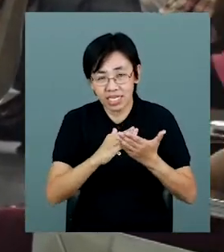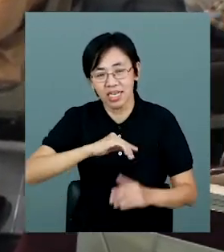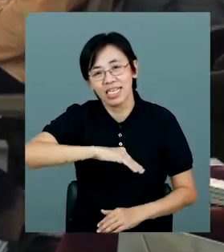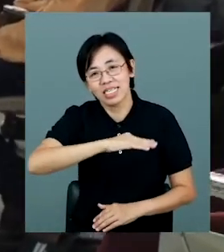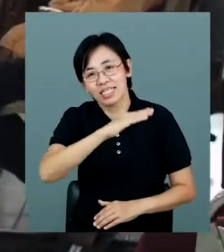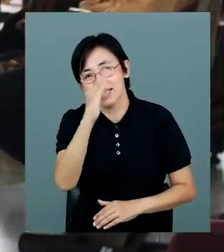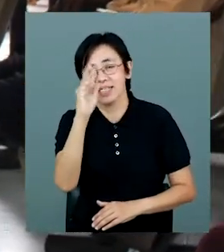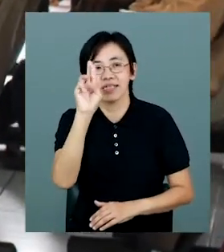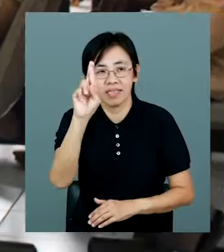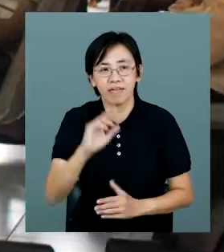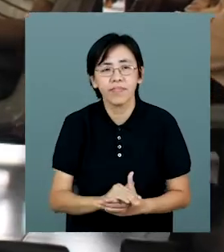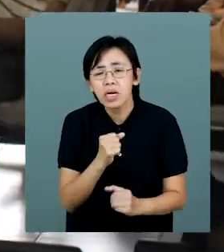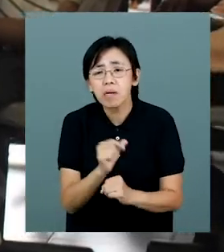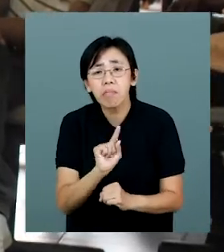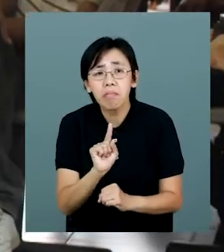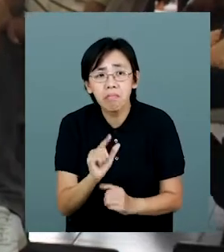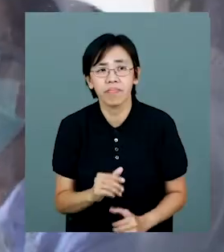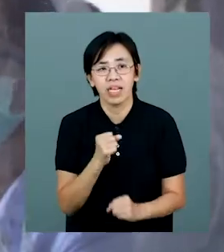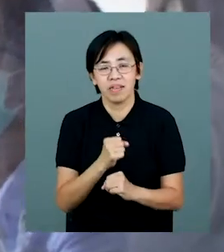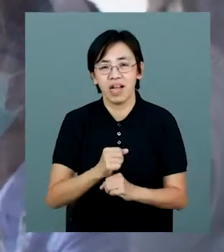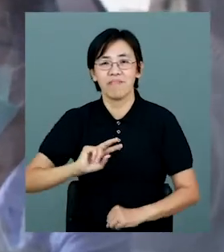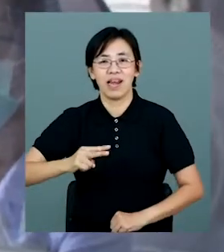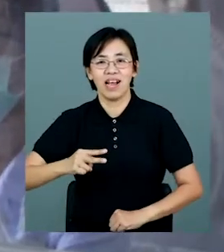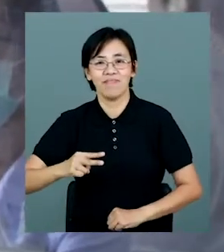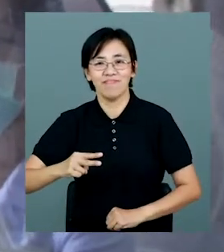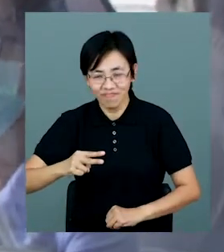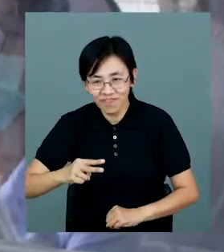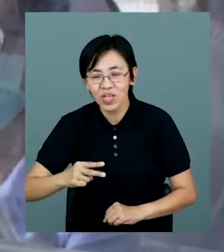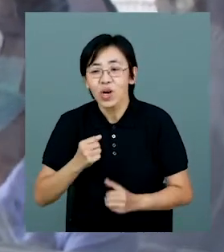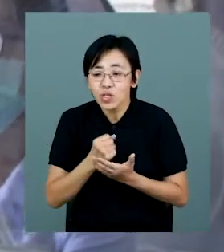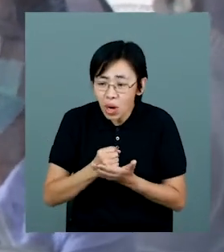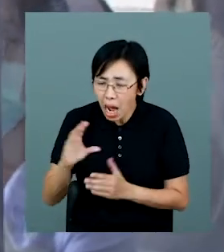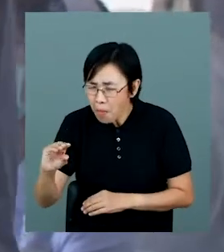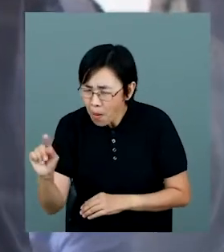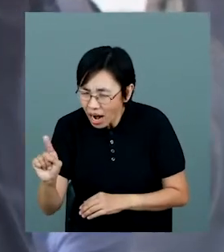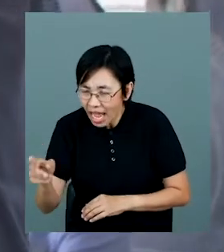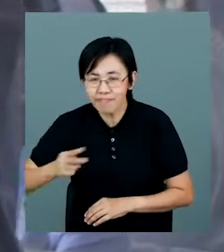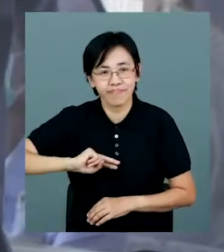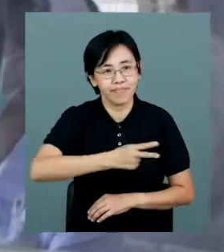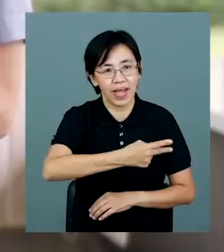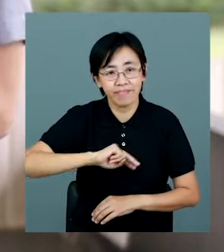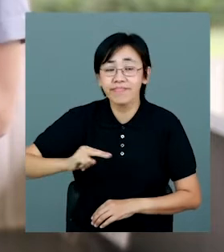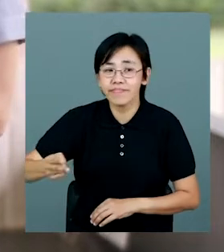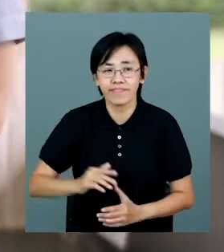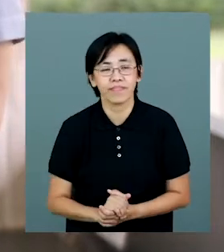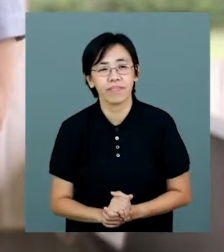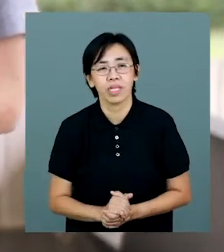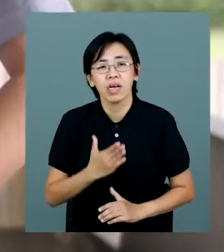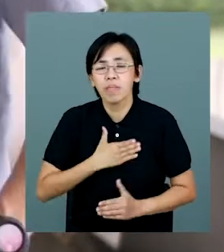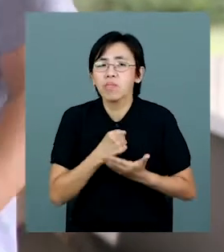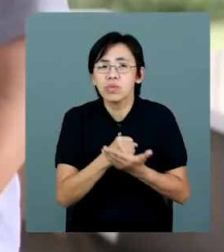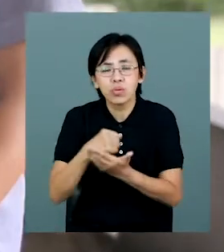งครึ่งถึงเที่ยงครับ ต้องมาทำหน้าที่อะไรบ้างคร ับ หลักๆก็คือเป็นล่ามให้กับผู้ป่วยครับแต่ก็ผมก็จะช่ว